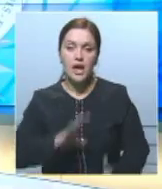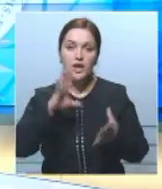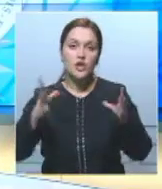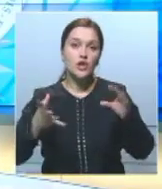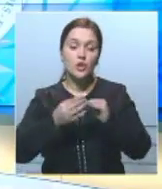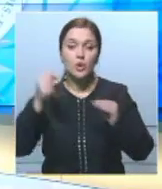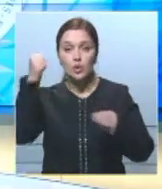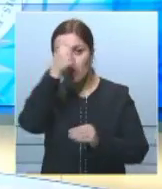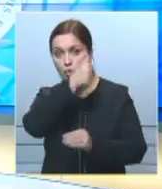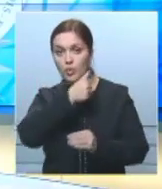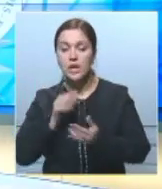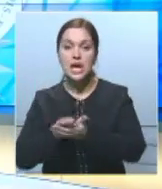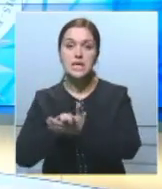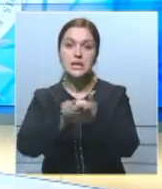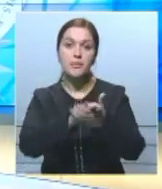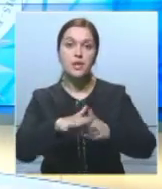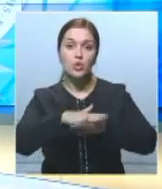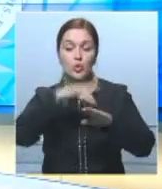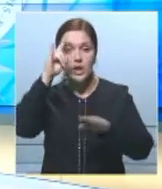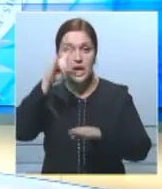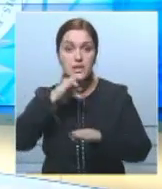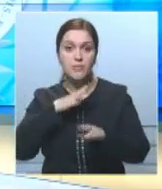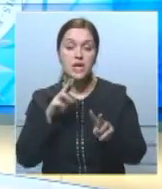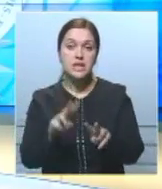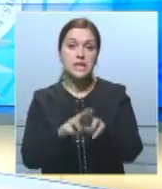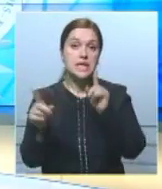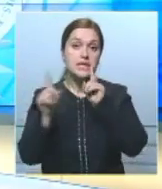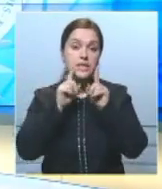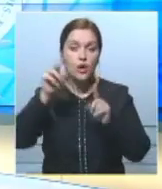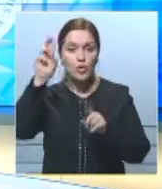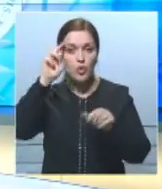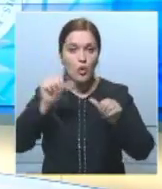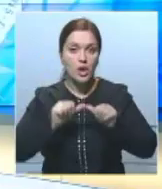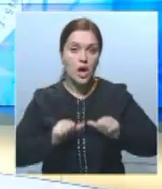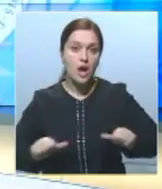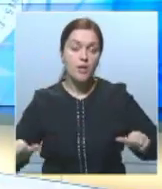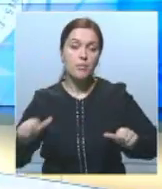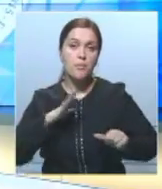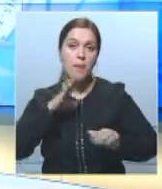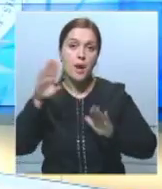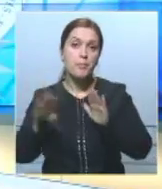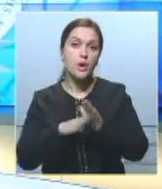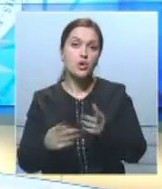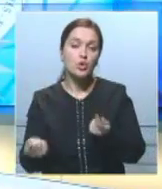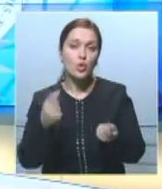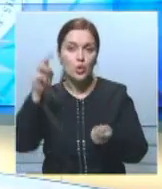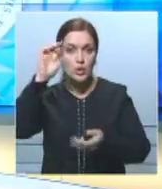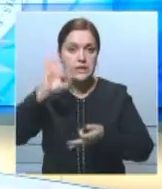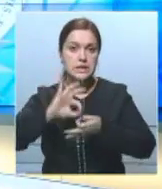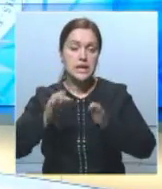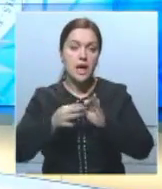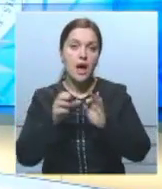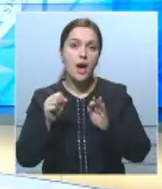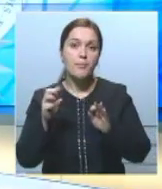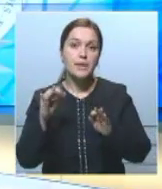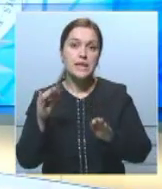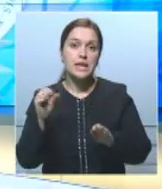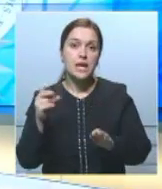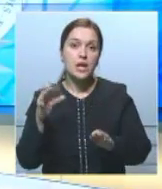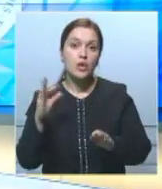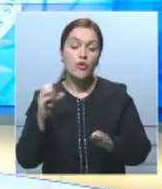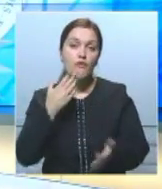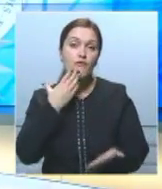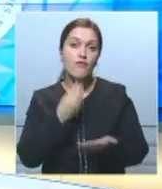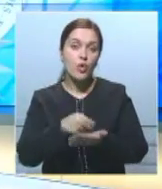Итоги года Ассамблеи народа Казахстана подвели в столице. Заседание Государственной комиссии прошло под руководством госсекретаря Гульшары Абдыкаликовой. В